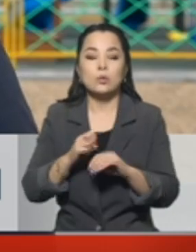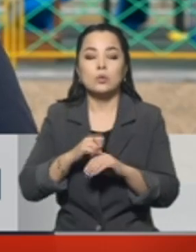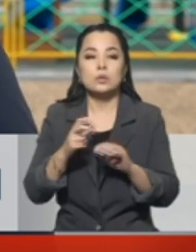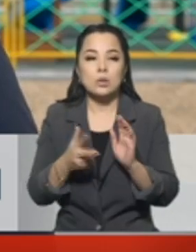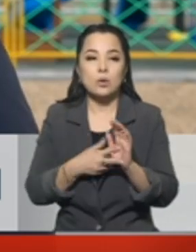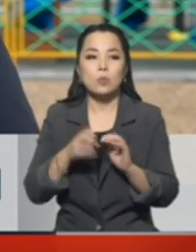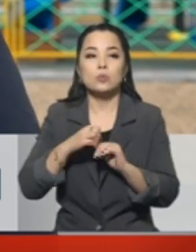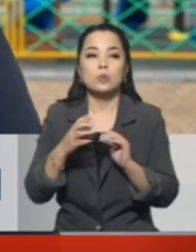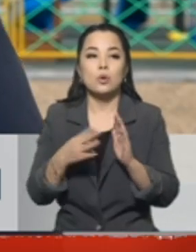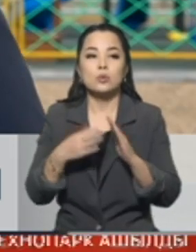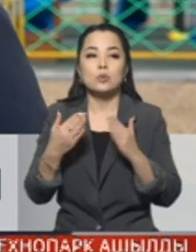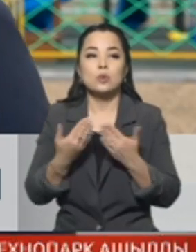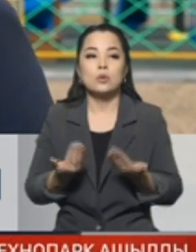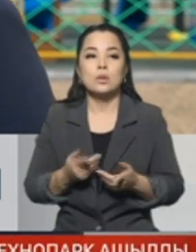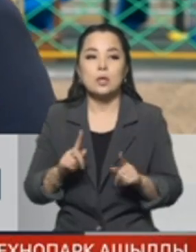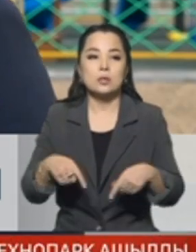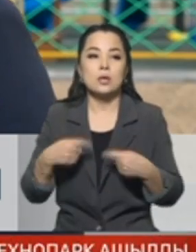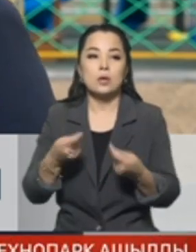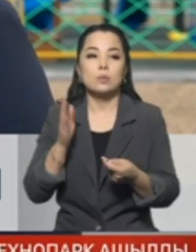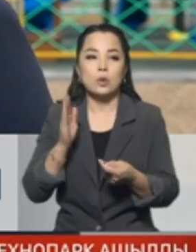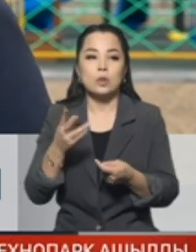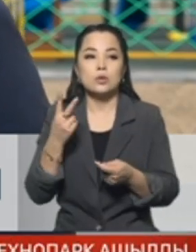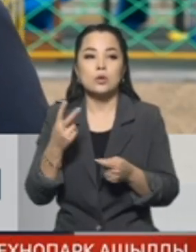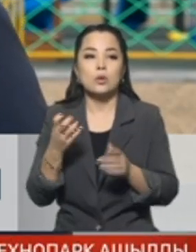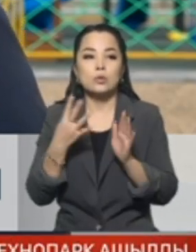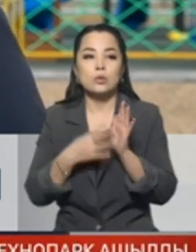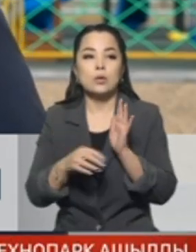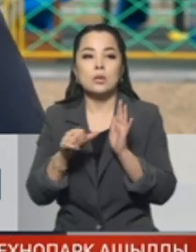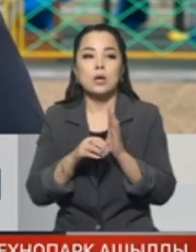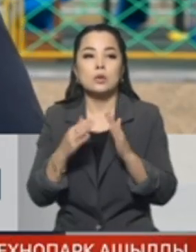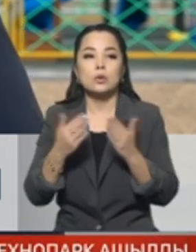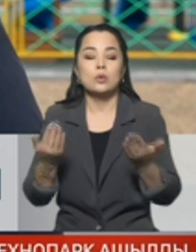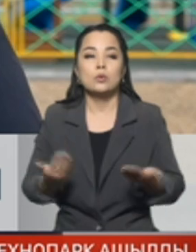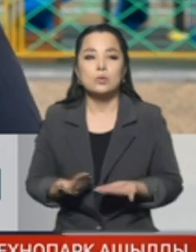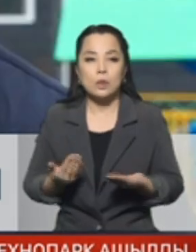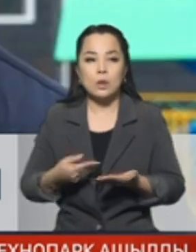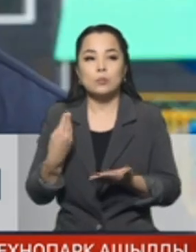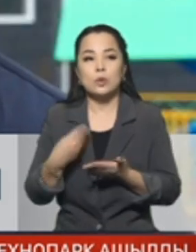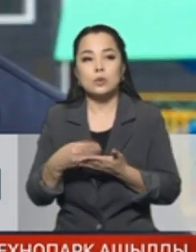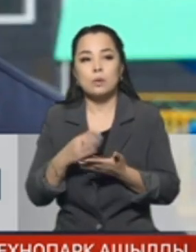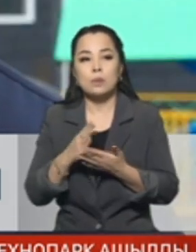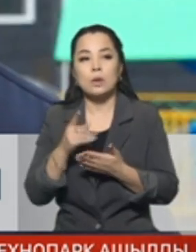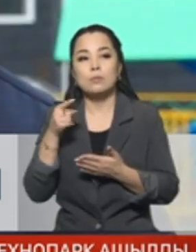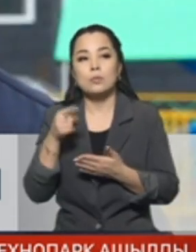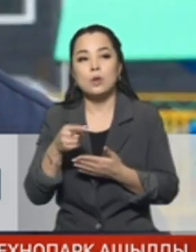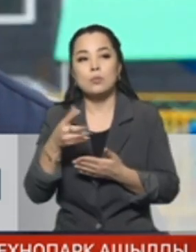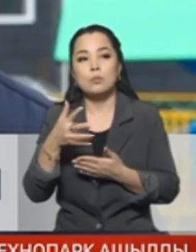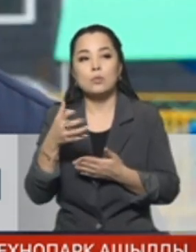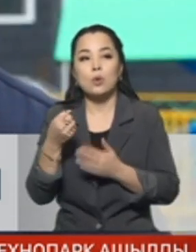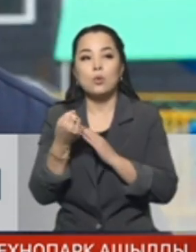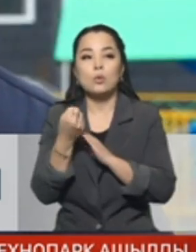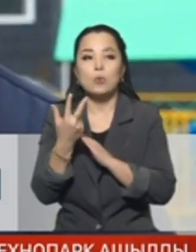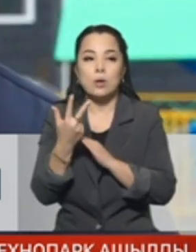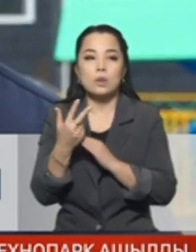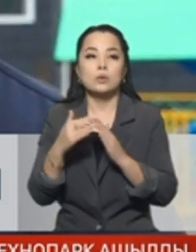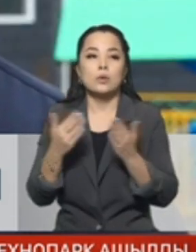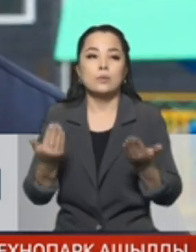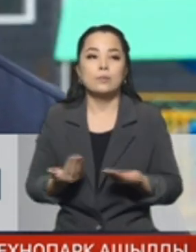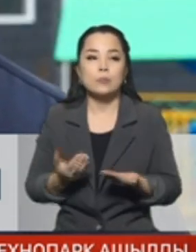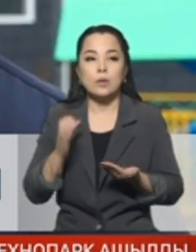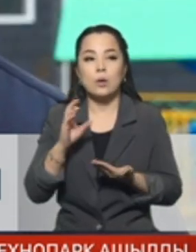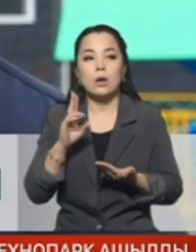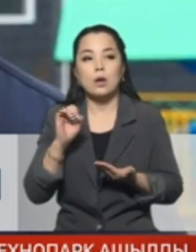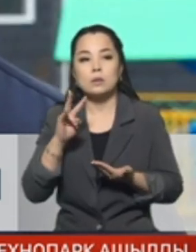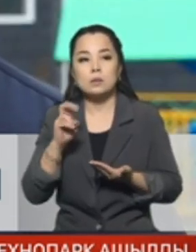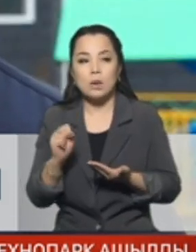тапсырамыз. Оның ішінде 296 пәтер республика бюджеттен және 1513 пәтер самұрық қазына